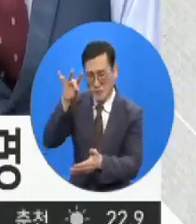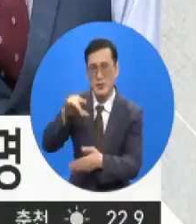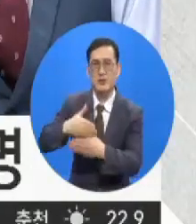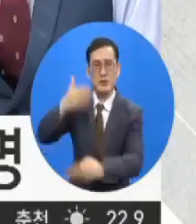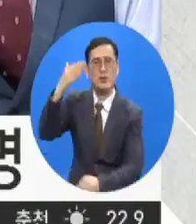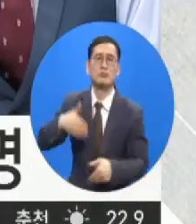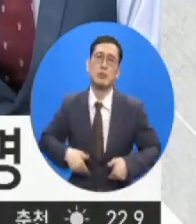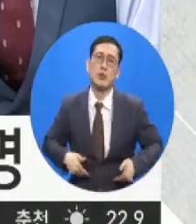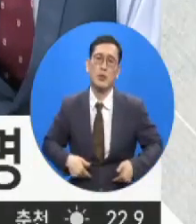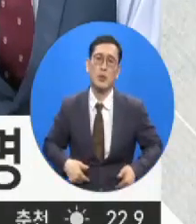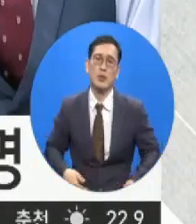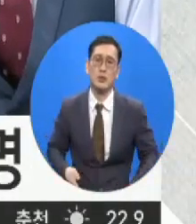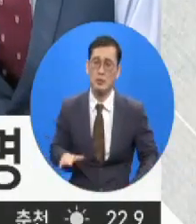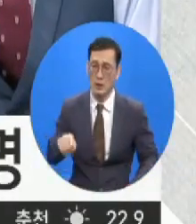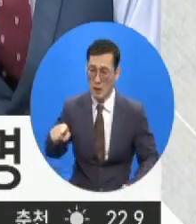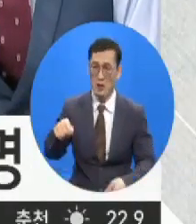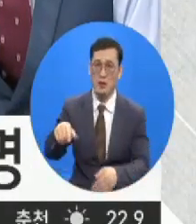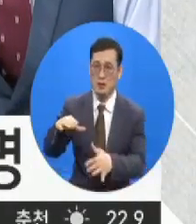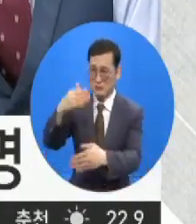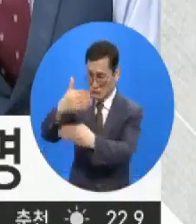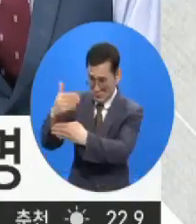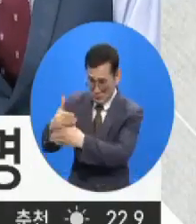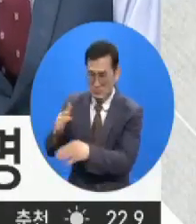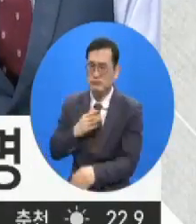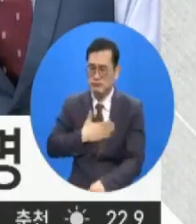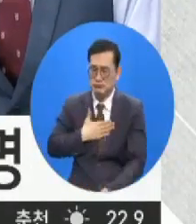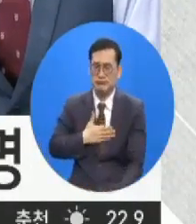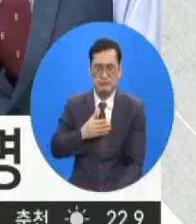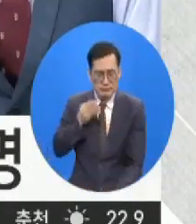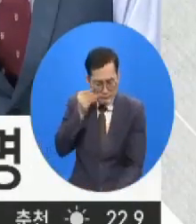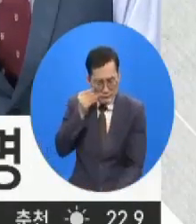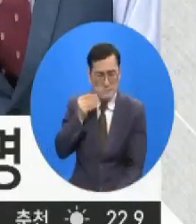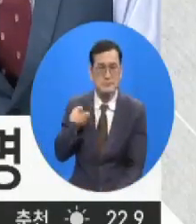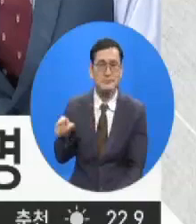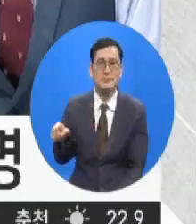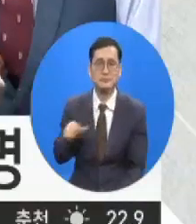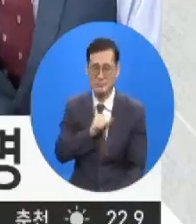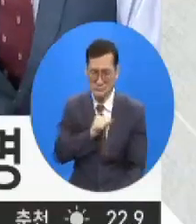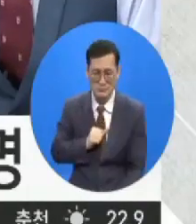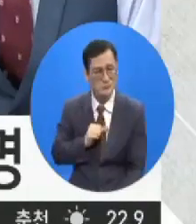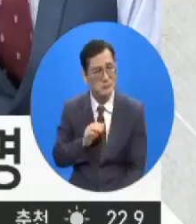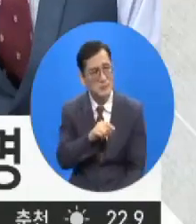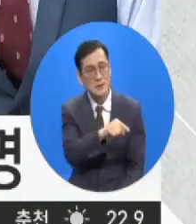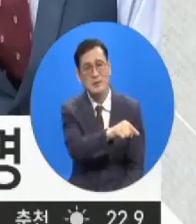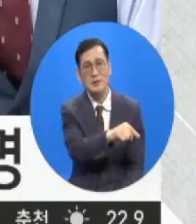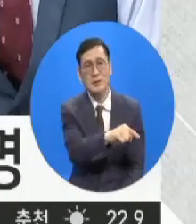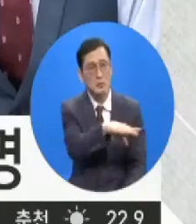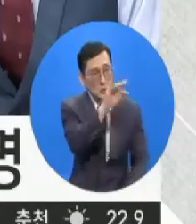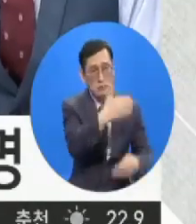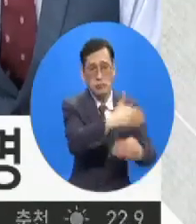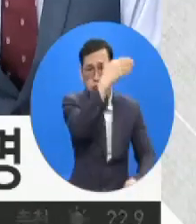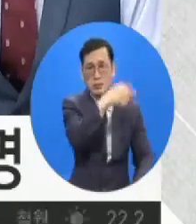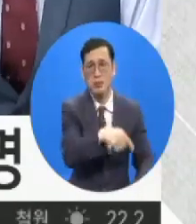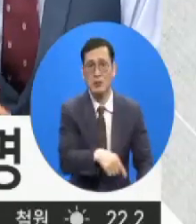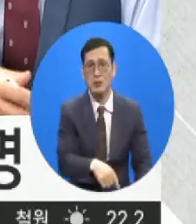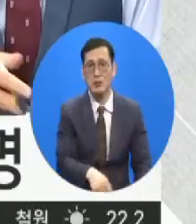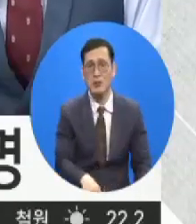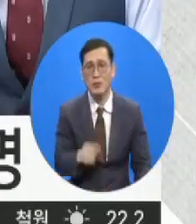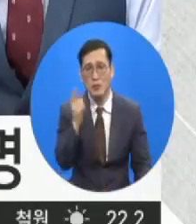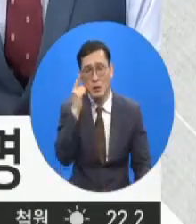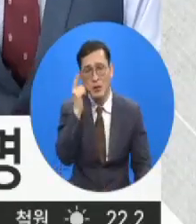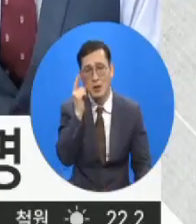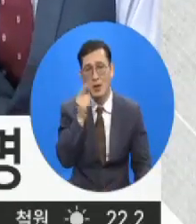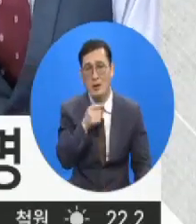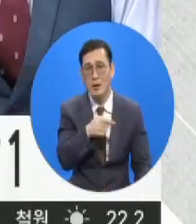불구하고 시민들이 자제하고 있다고 생각되는데 왜 서울시가 나서서 룸살롱에 대한 이 비말에 대한 뭐 어느 정도